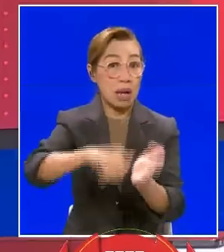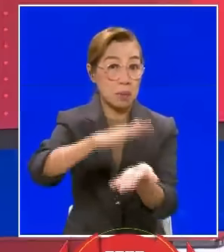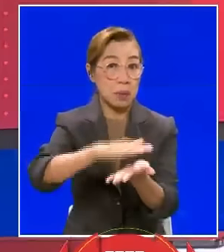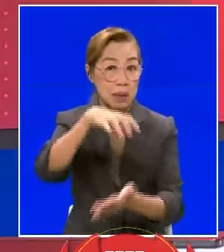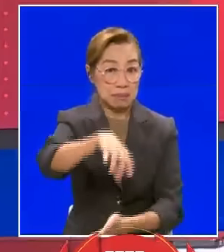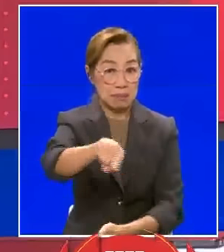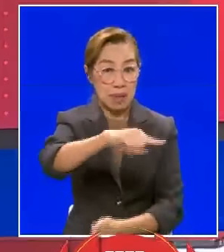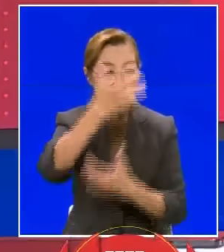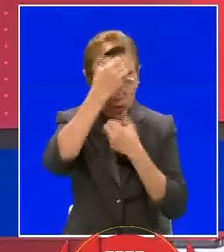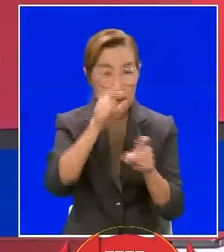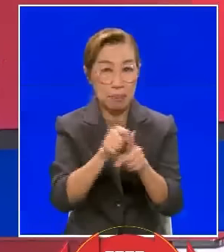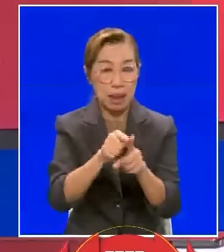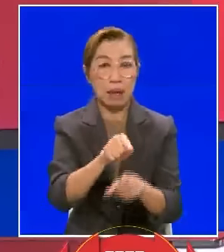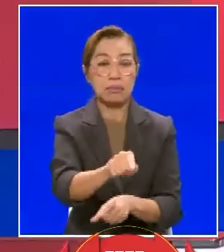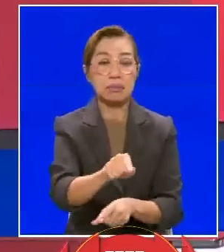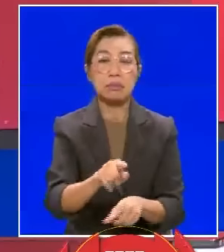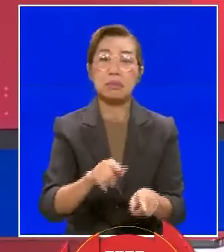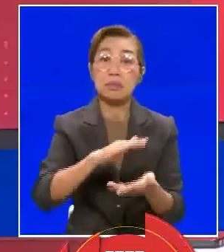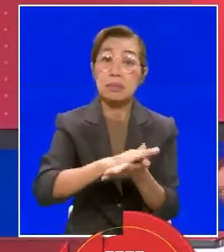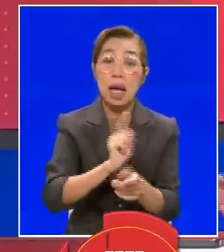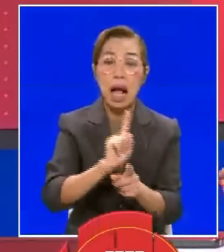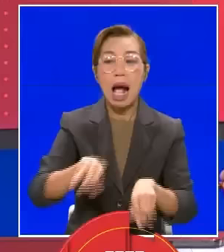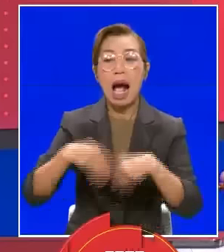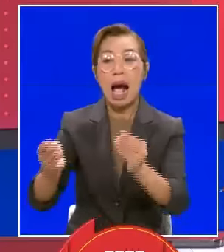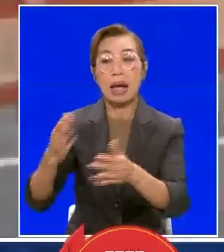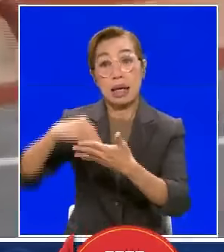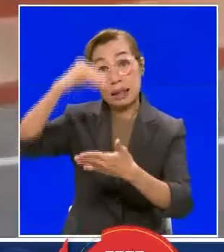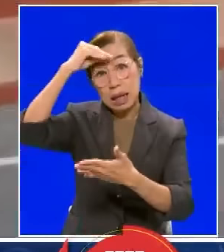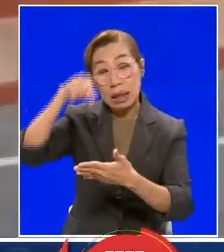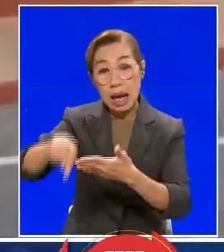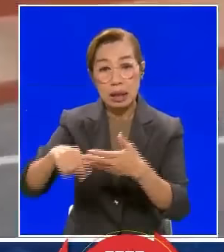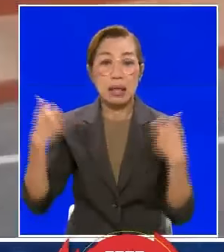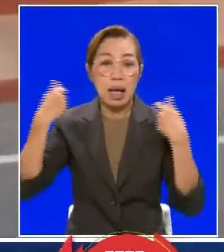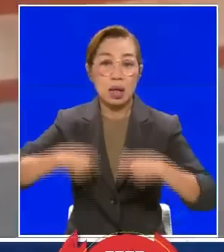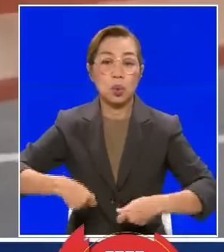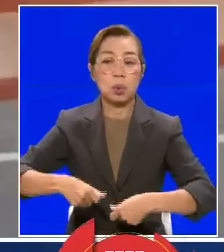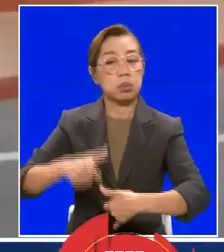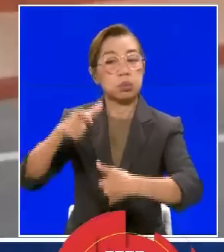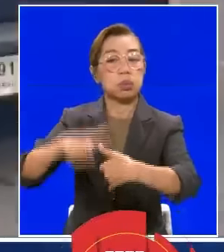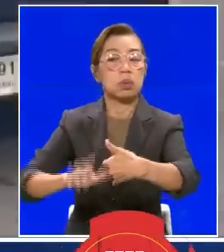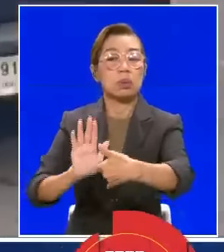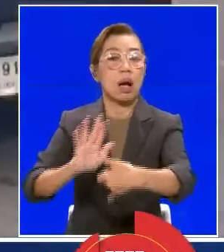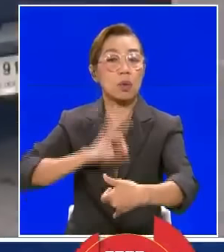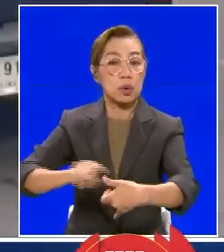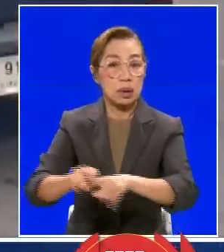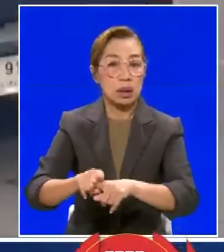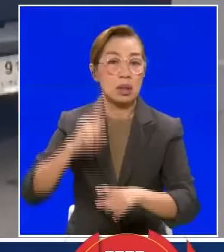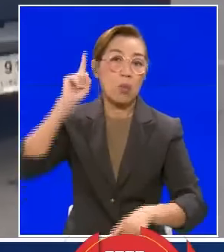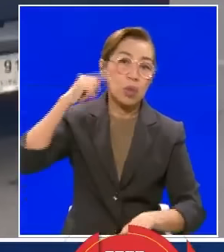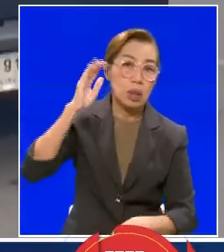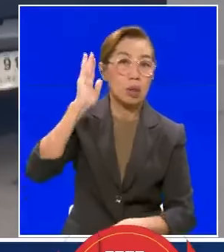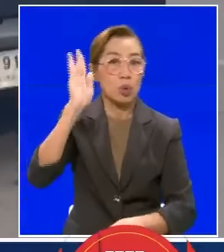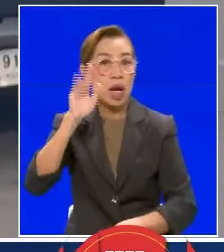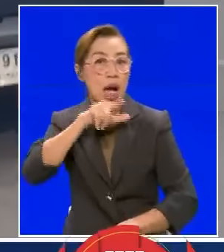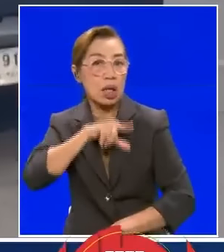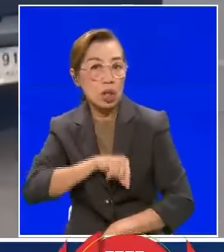นะคะก็อนุญาตให้นักเรียนเนี่ยแต่งตัวตามเพศสภาพได้เป็นโรงเรียนแรกแห่งประเทศไทย นี่เรารายงานไปวัน